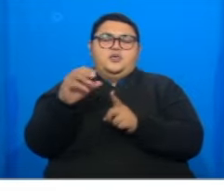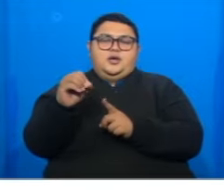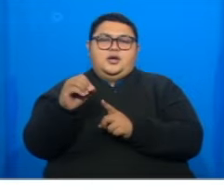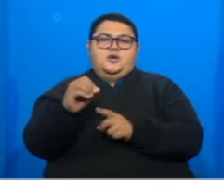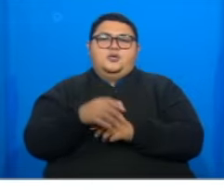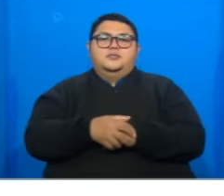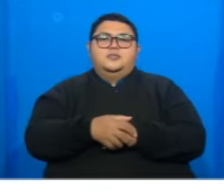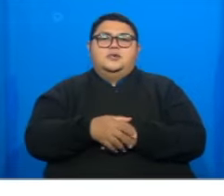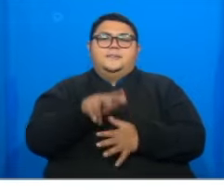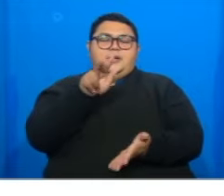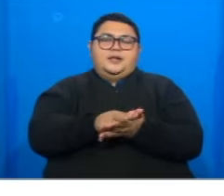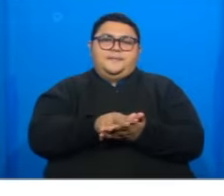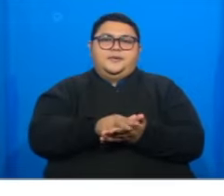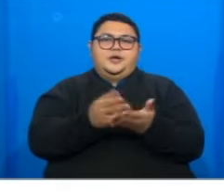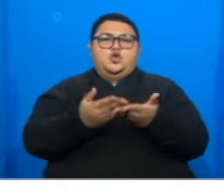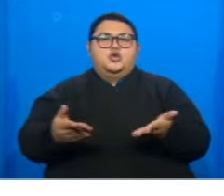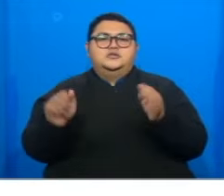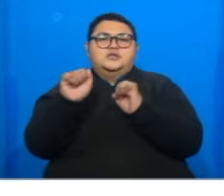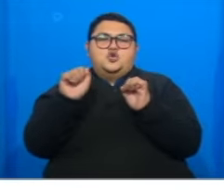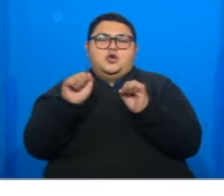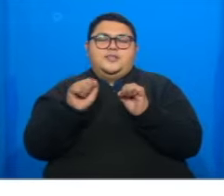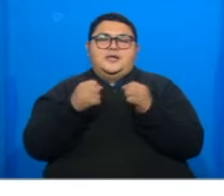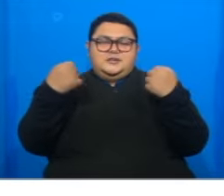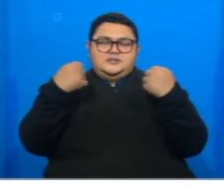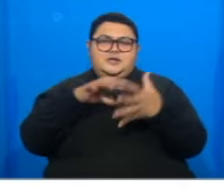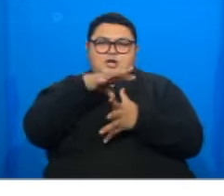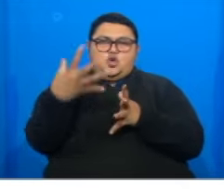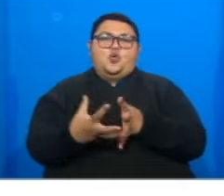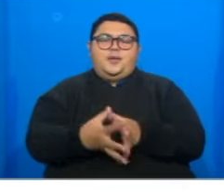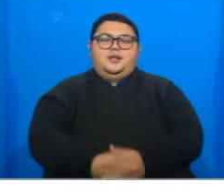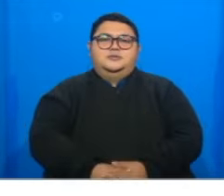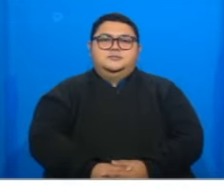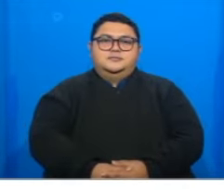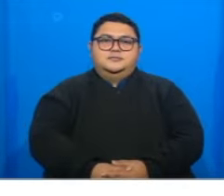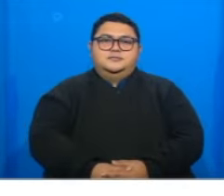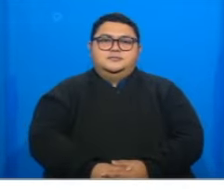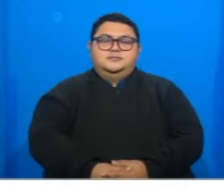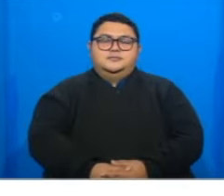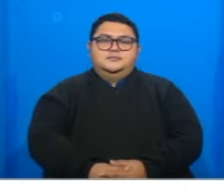atau WHO yang menetapkan keadaan darurat kesehatan global atas wabah Mpox di Afrika.